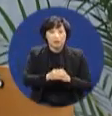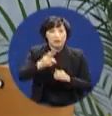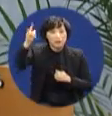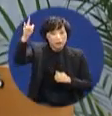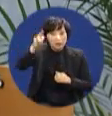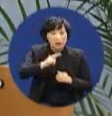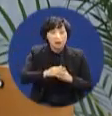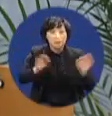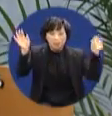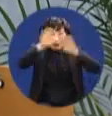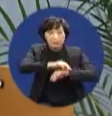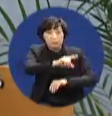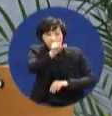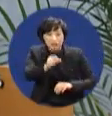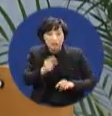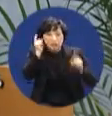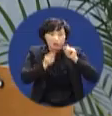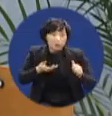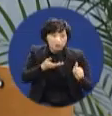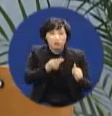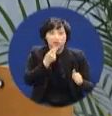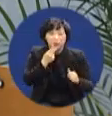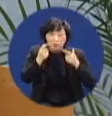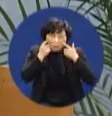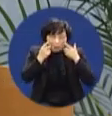않도록 확실하게 지킬 것이다.